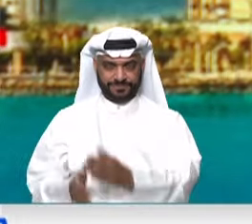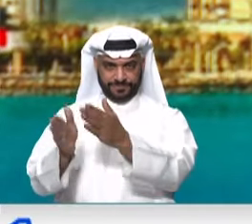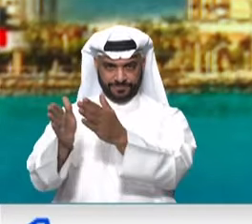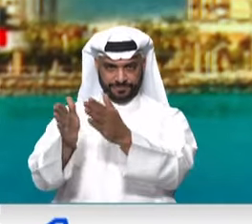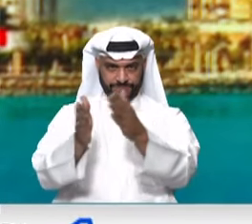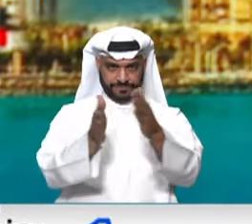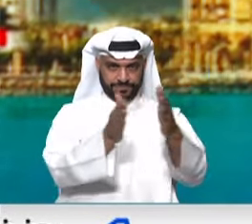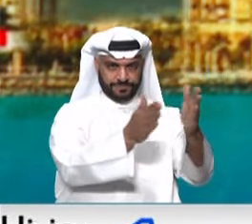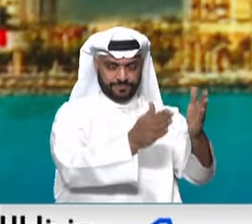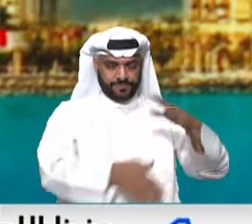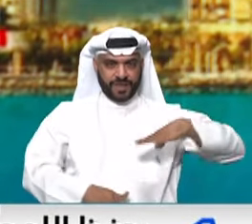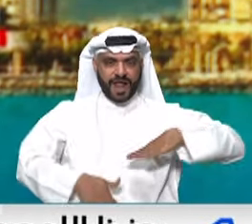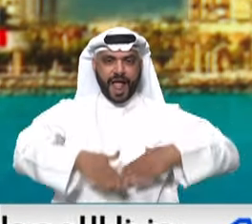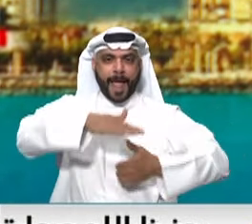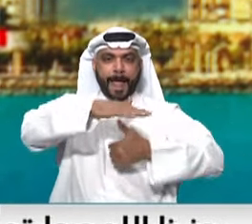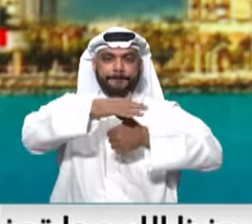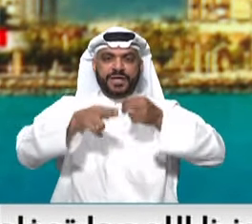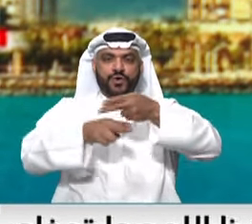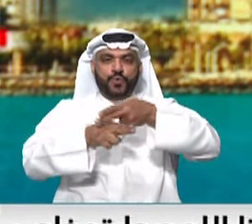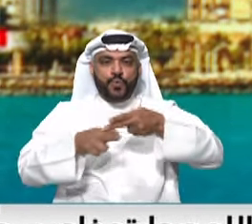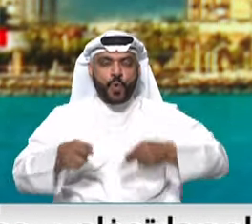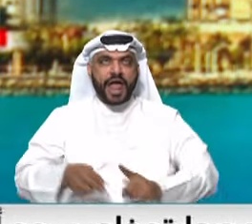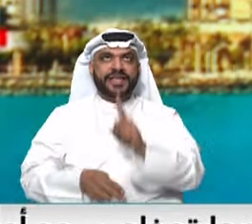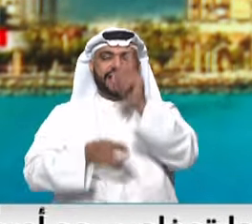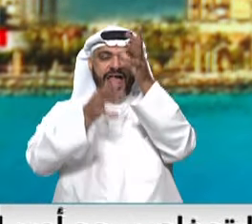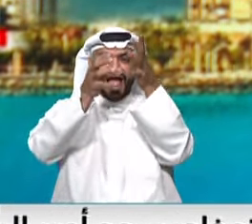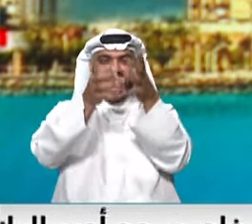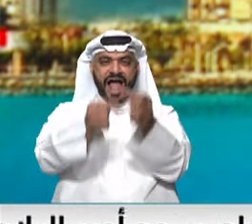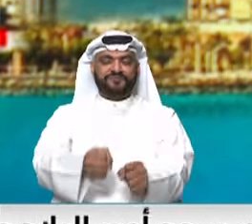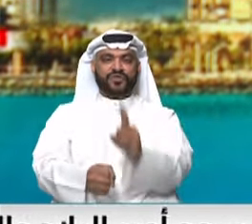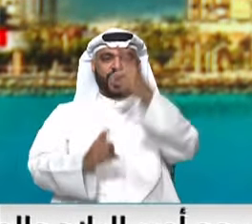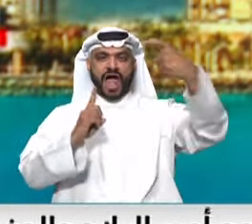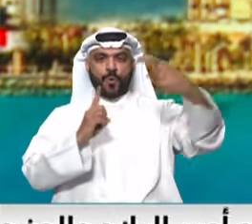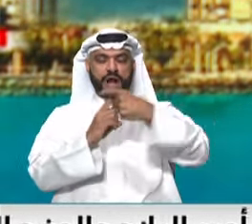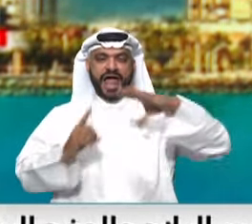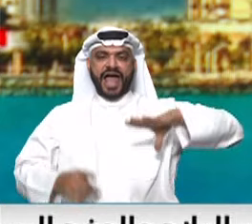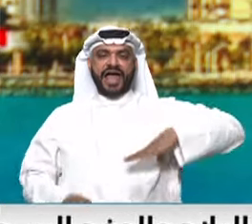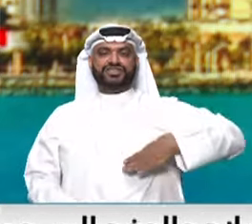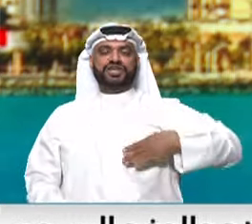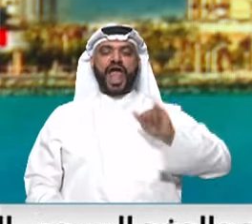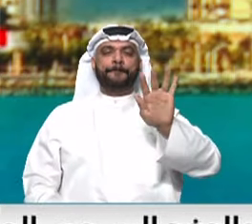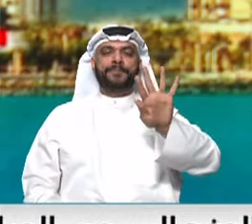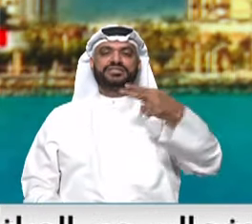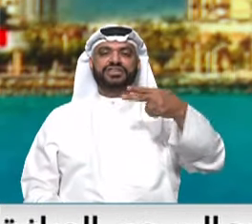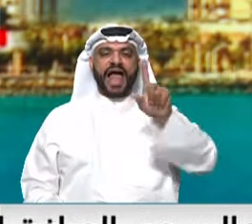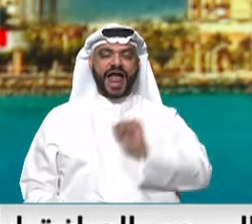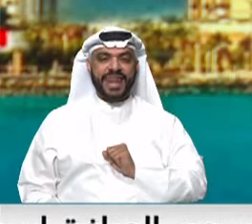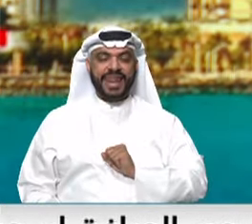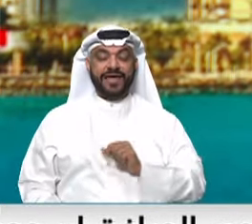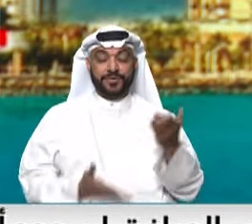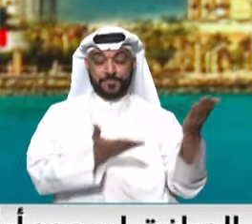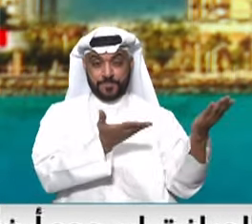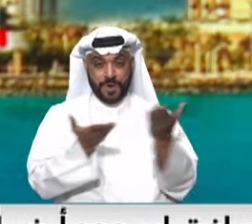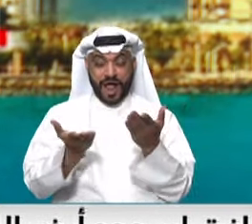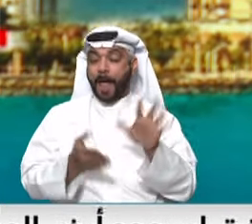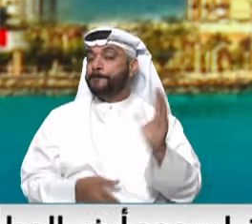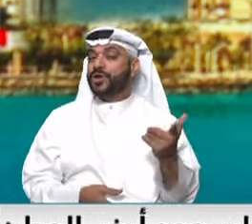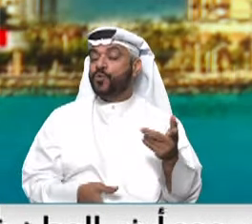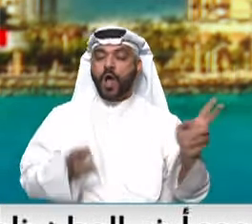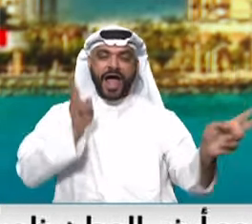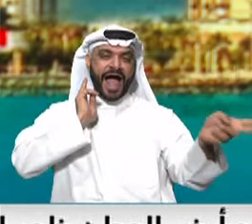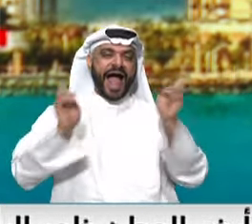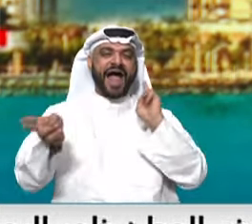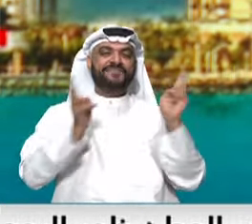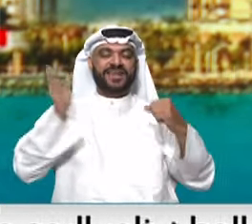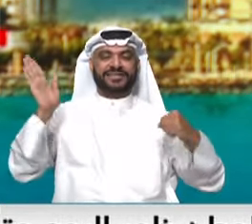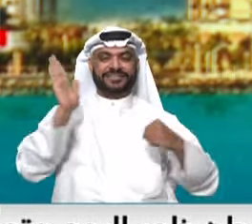يتفضل حضرة صاحب السمو أمير البلاد الشيخ مشعل أحمد الجابر الصباح حفظه الله ورعاه، فيشمل برعايته وحضوره حفل تكريم كوكبة